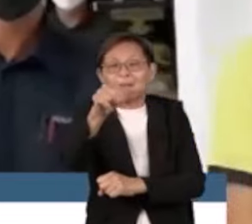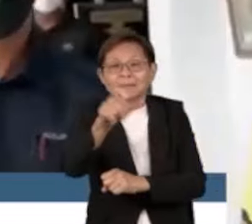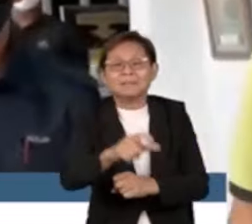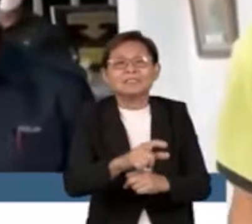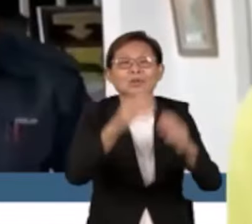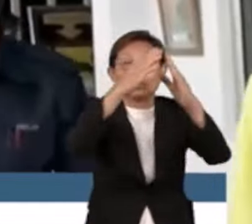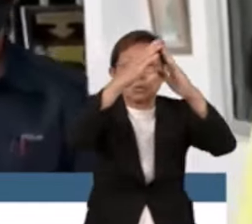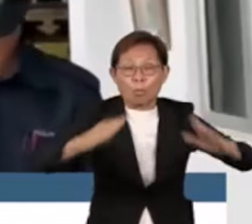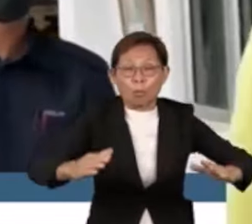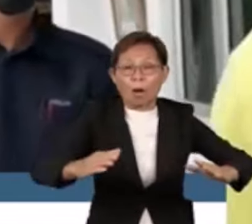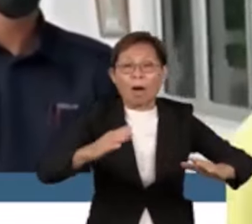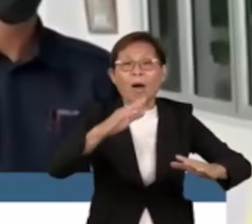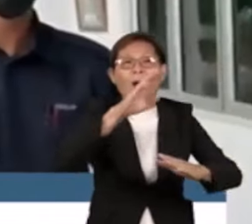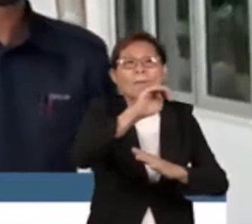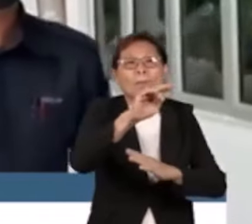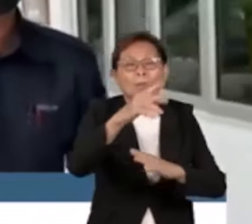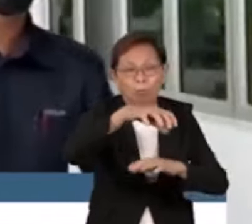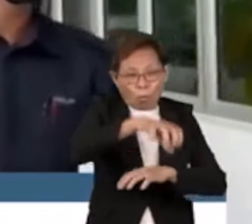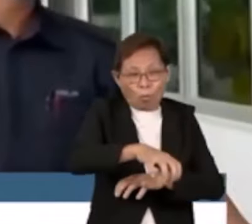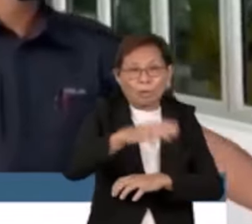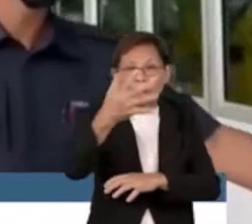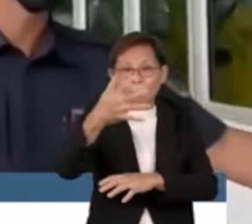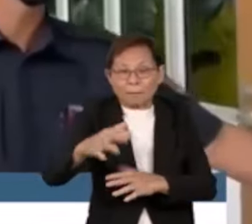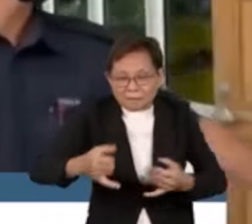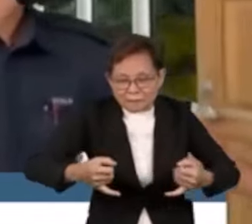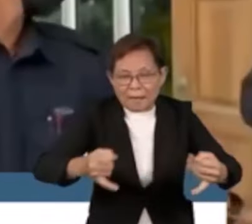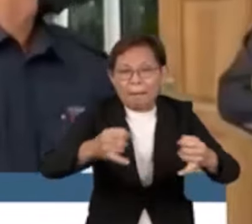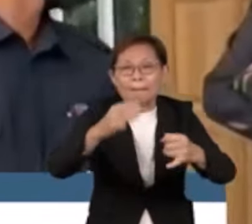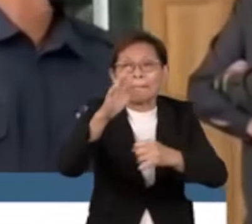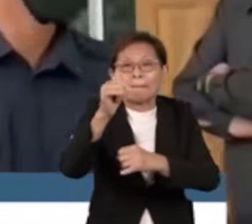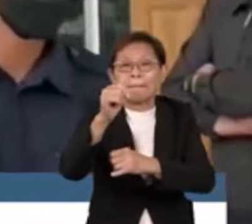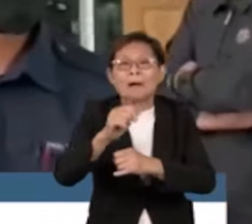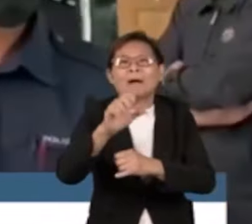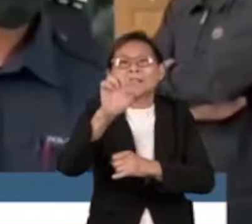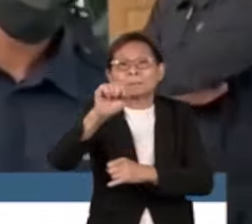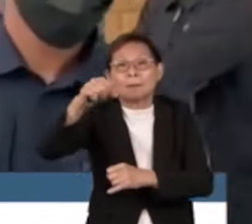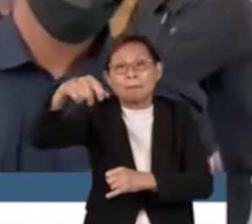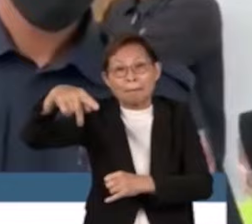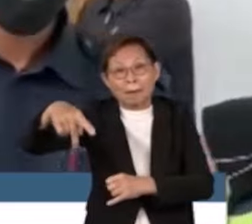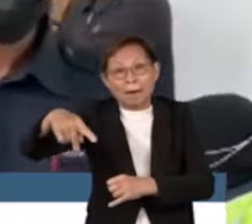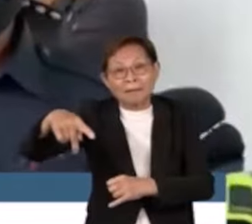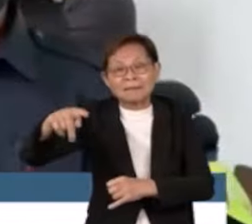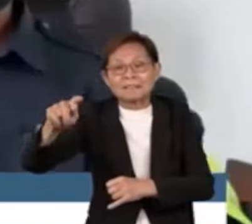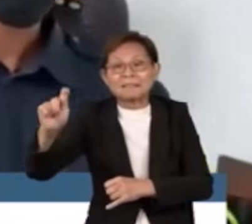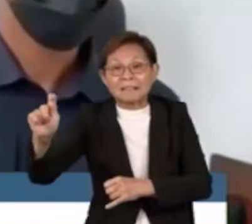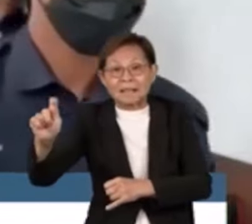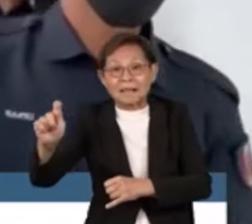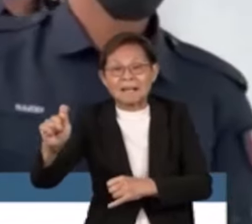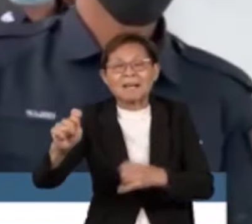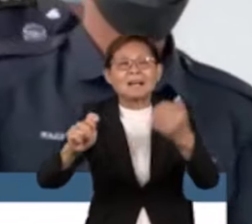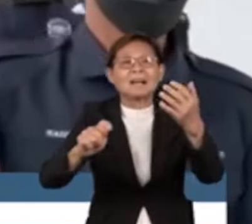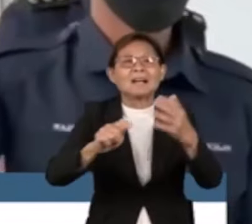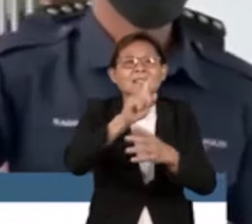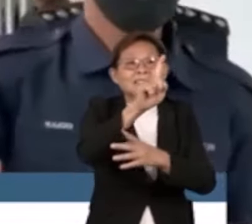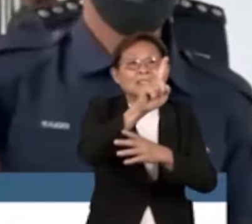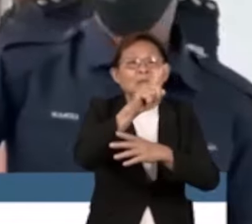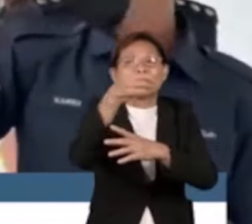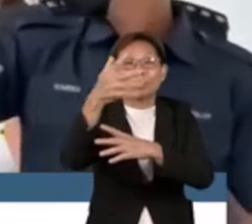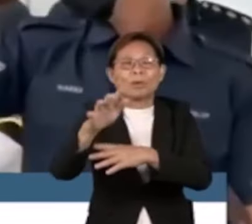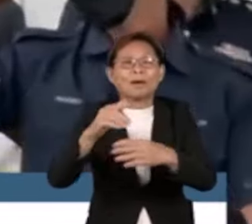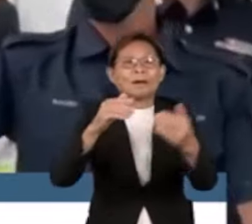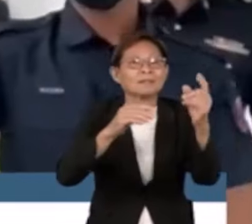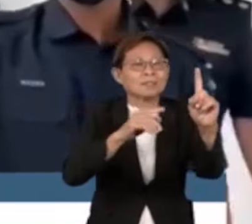e521 mukim 15 Jalan song banking seberang-berang Tengah antara pukul 01.45 tengah hari hingga